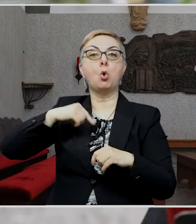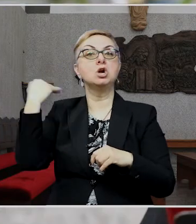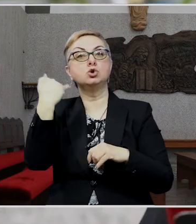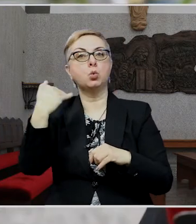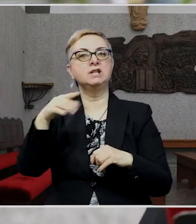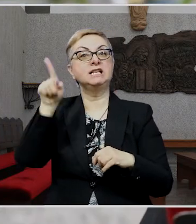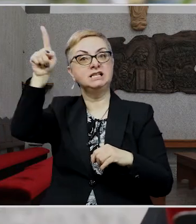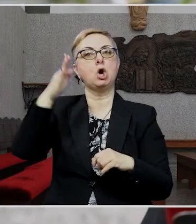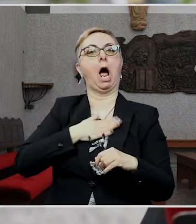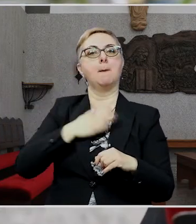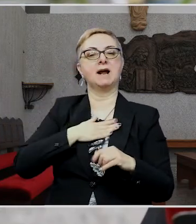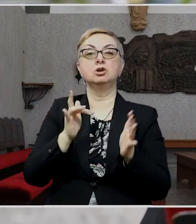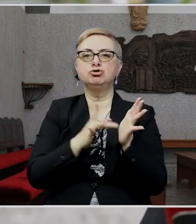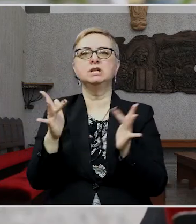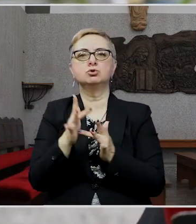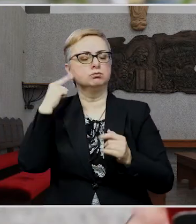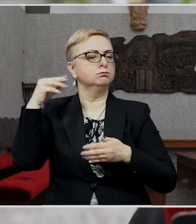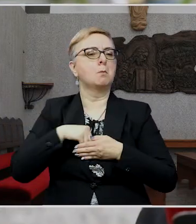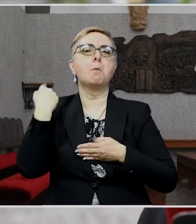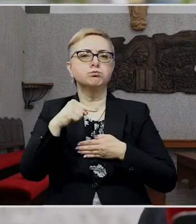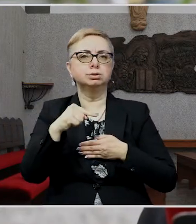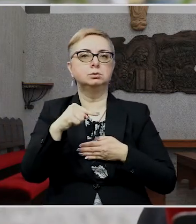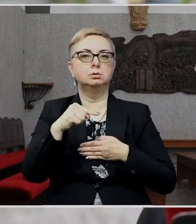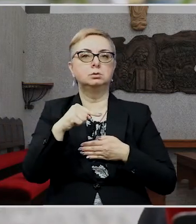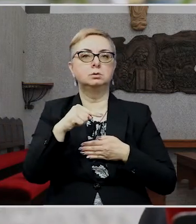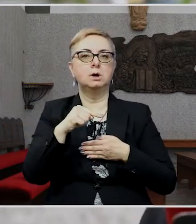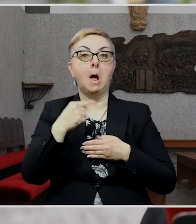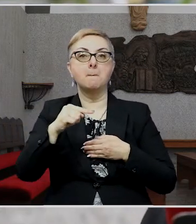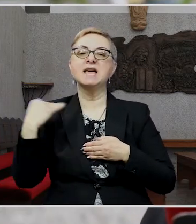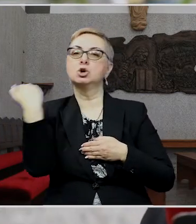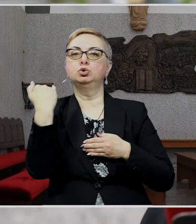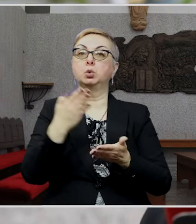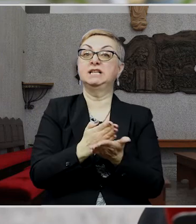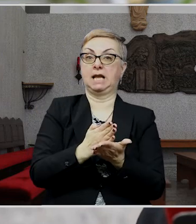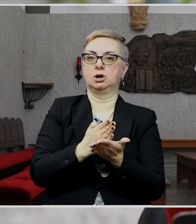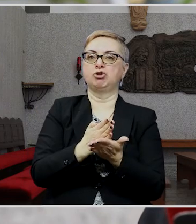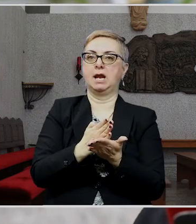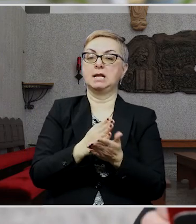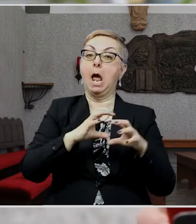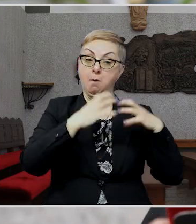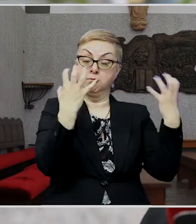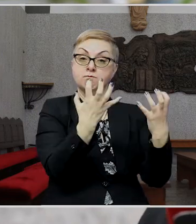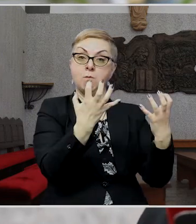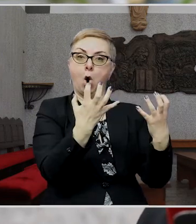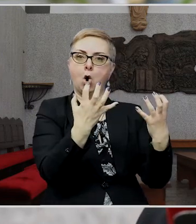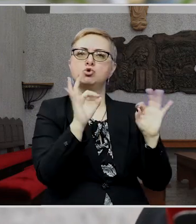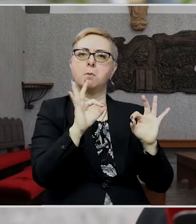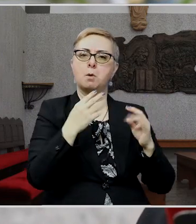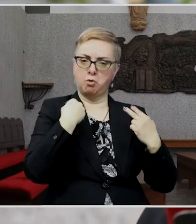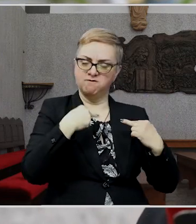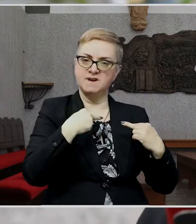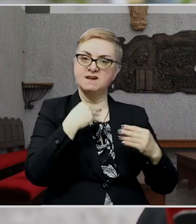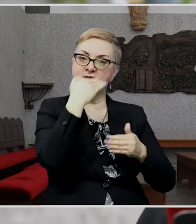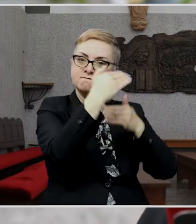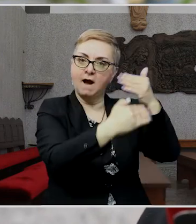e gesù sente questo e intercede per tutti e il mondo vive e prospera